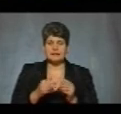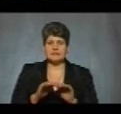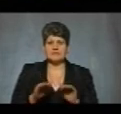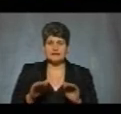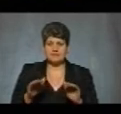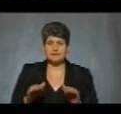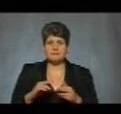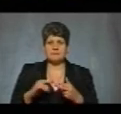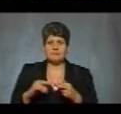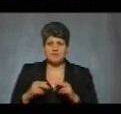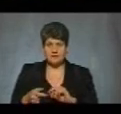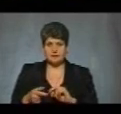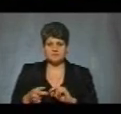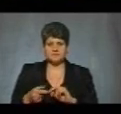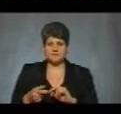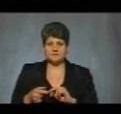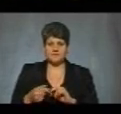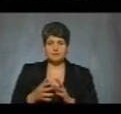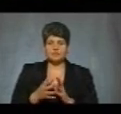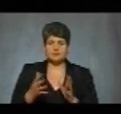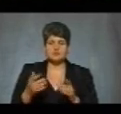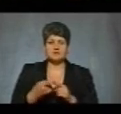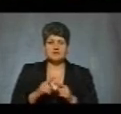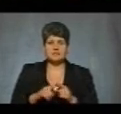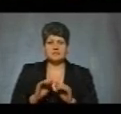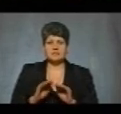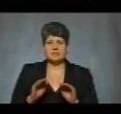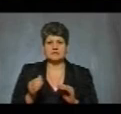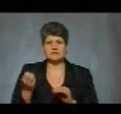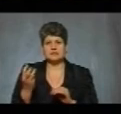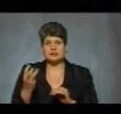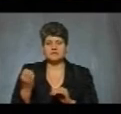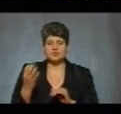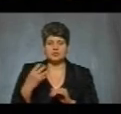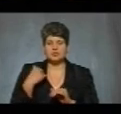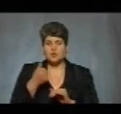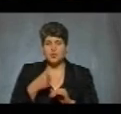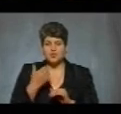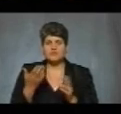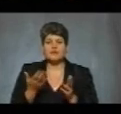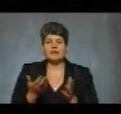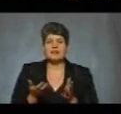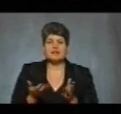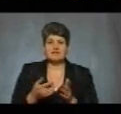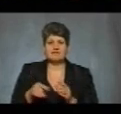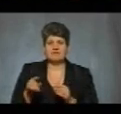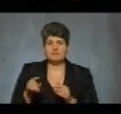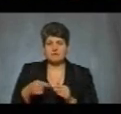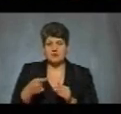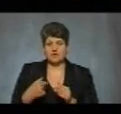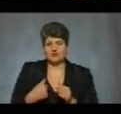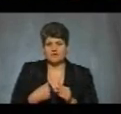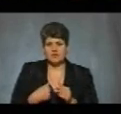ми міняли, тому що переважно це діти 13-14 років, які вимагають від